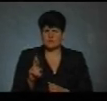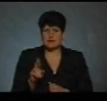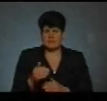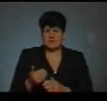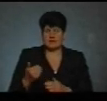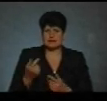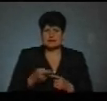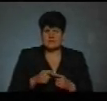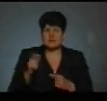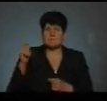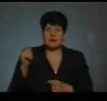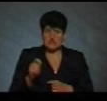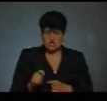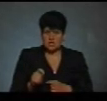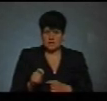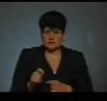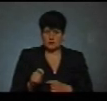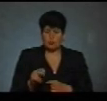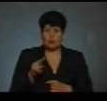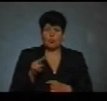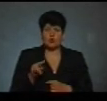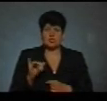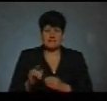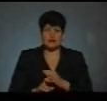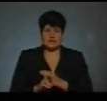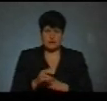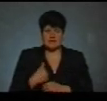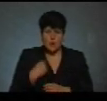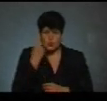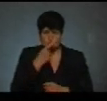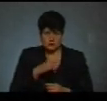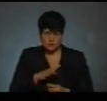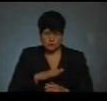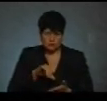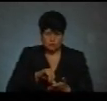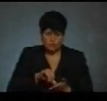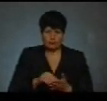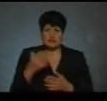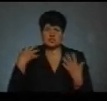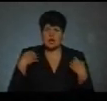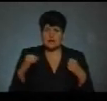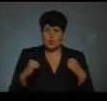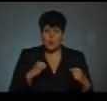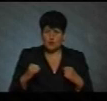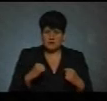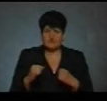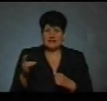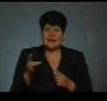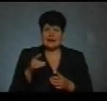напередодні. Ми приїжджали в Почаївську лавру. Був я особисто, був начальник управління по